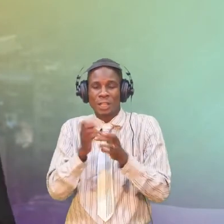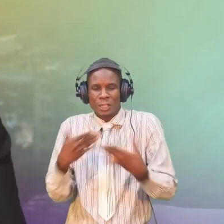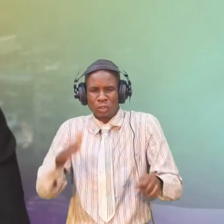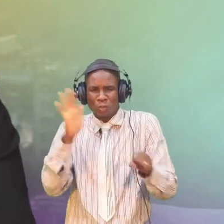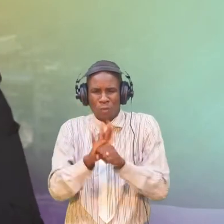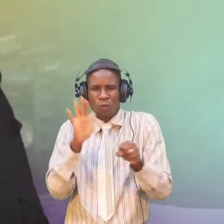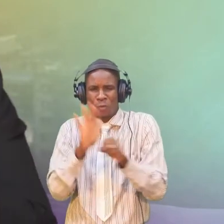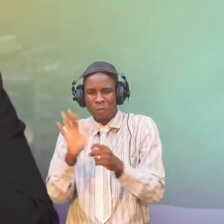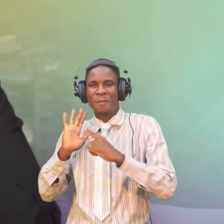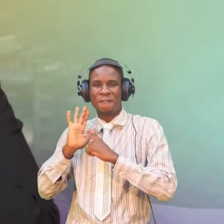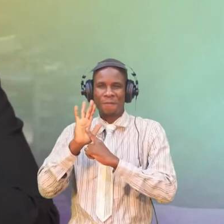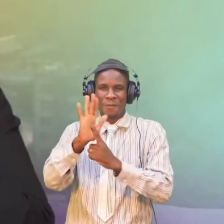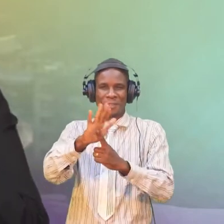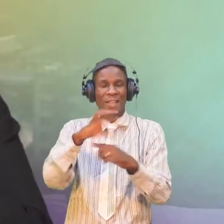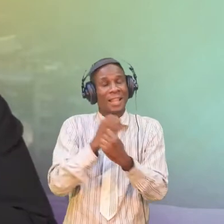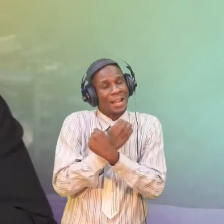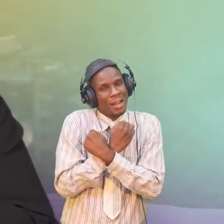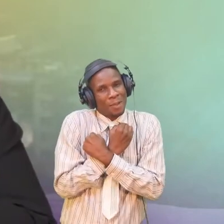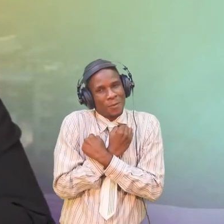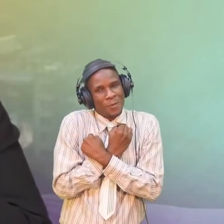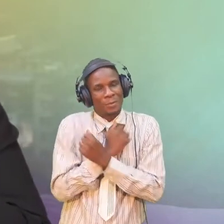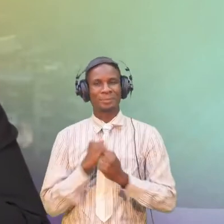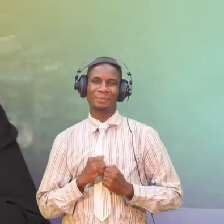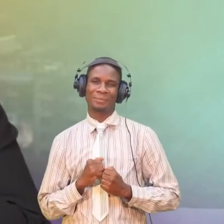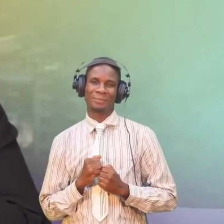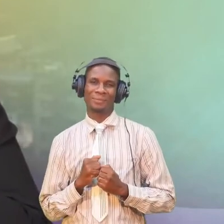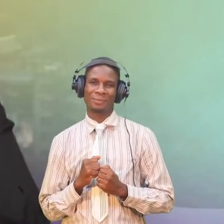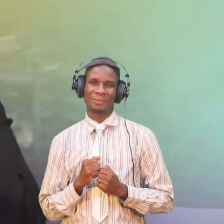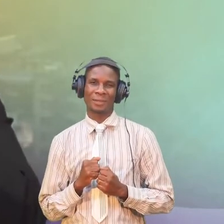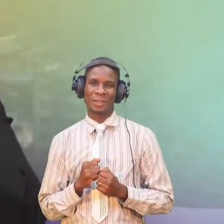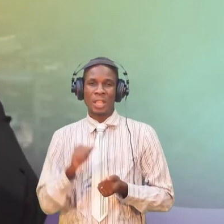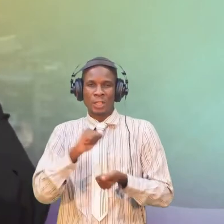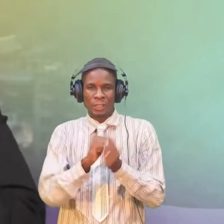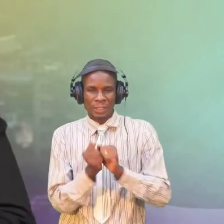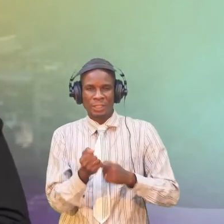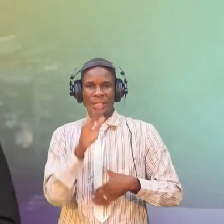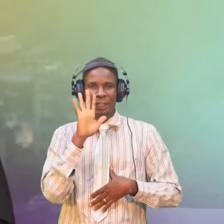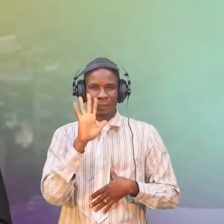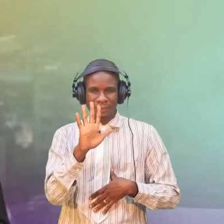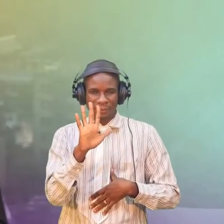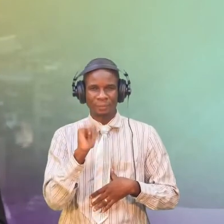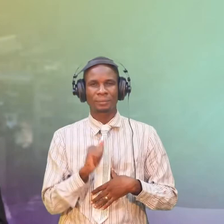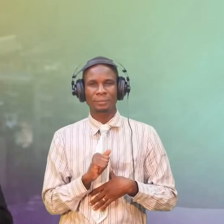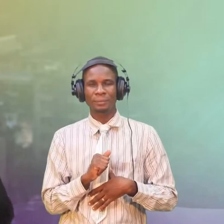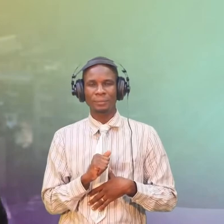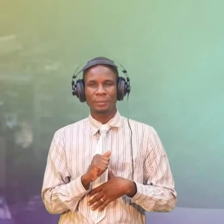Mambo madogo madogo yanaweza kuonyesha upendo na uhusiano wa karibu. Siri ya